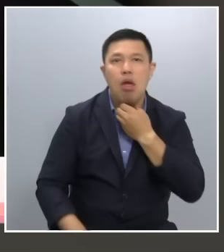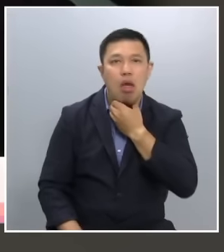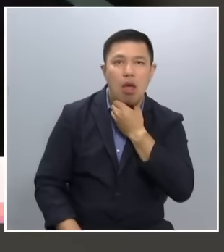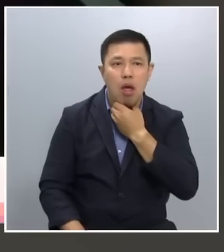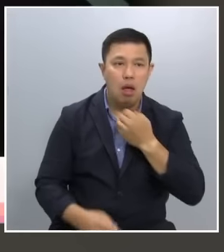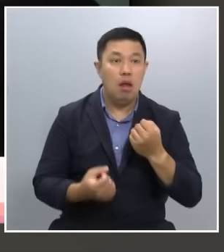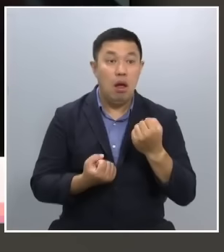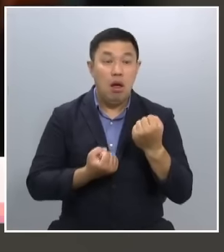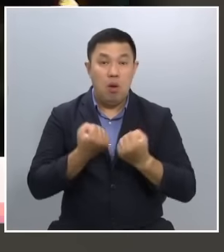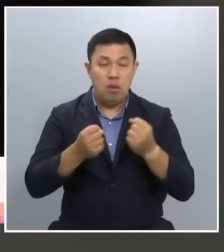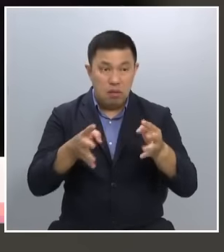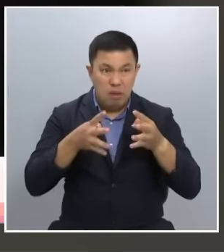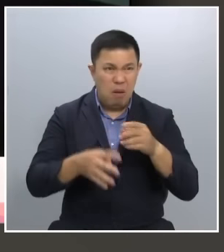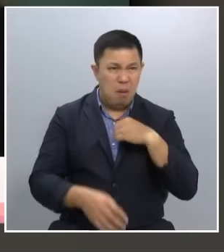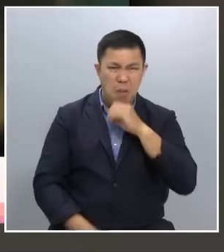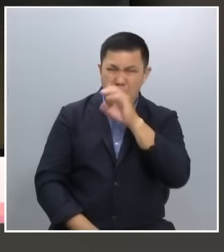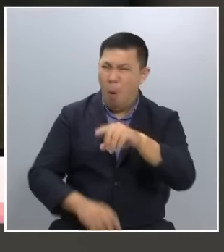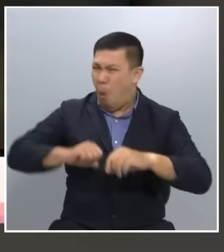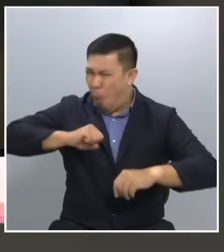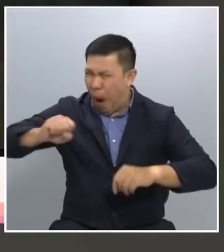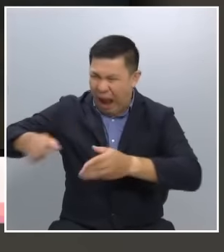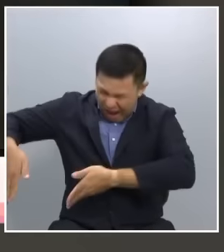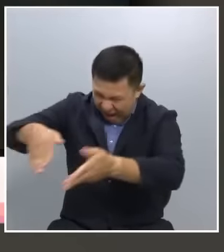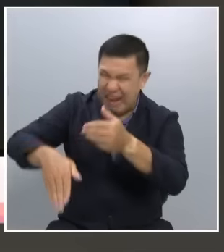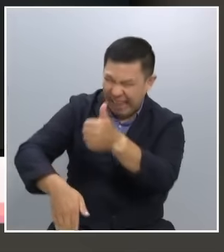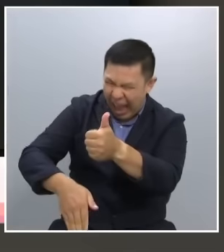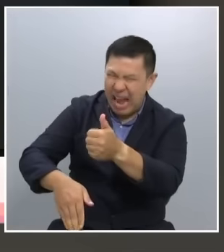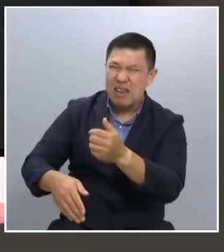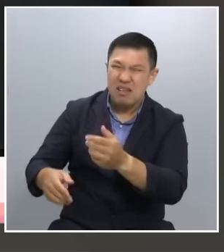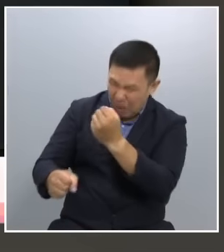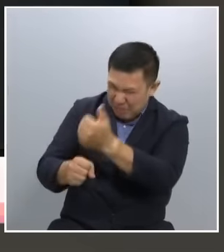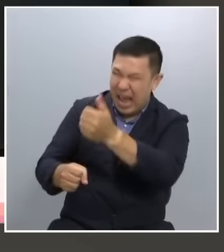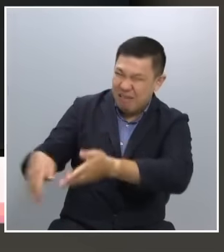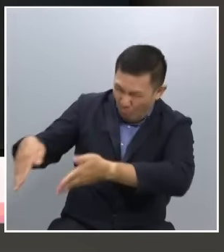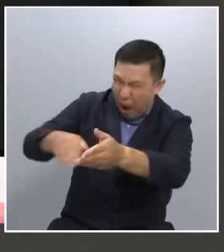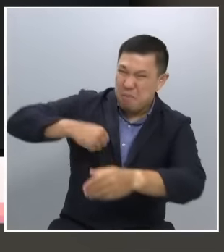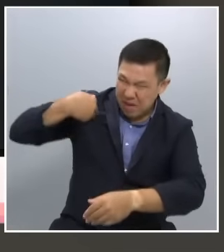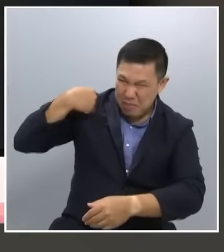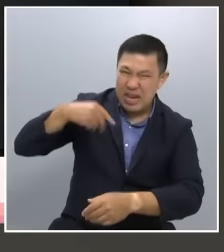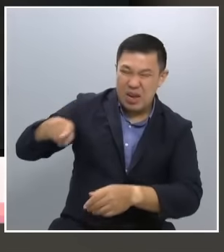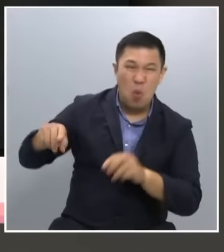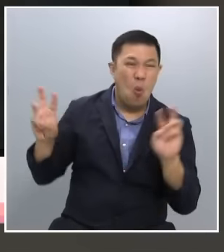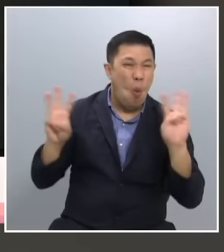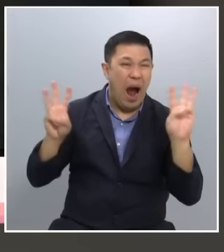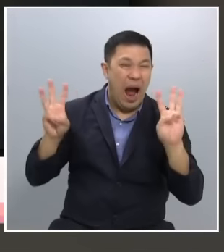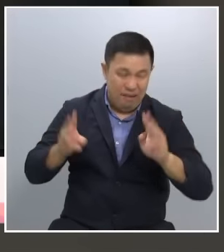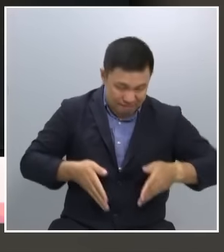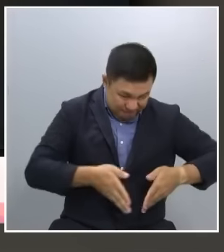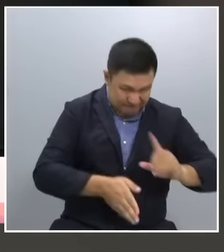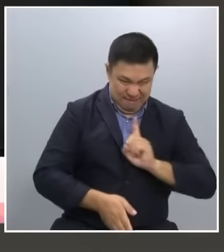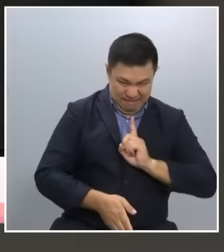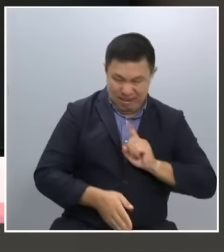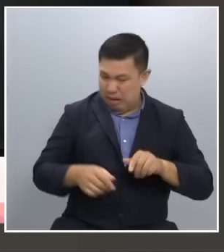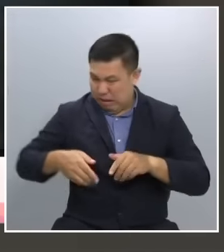เจ้าของกล้องก็ตะโกนบอกว่าเลนขวาก็มีช่องก็ไปได้ทำไมถึงไม่ไปคือจริงๆมันมี2ช่องทางแหละ นะ2